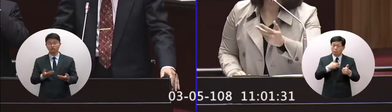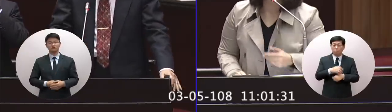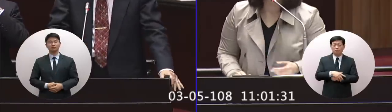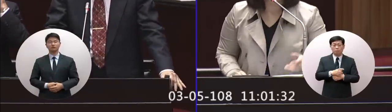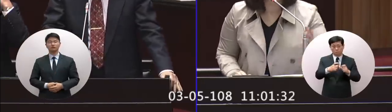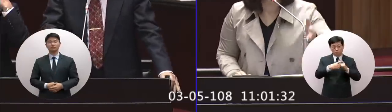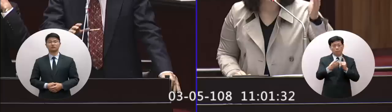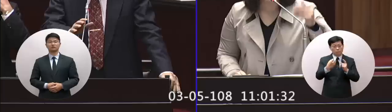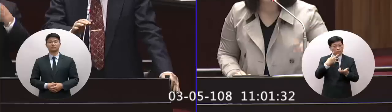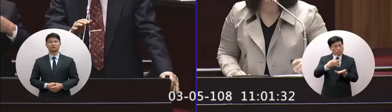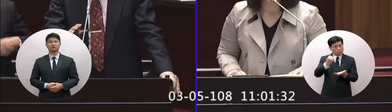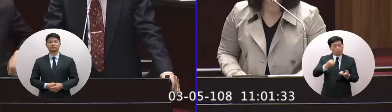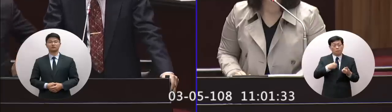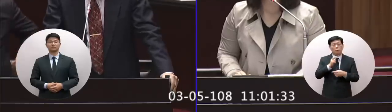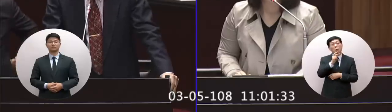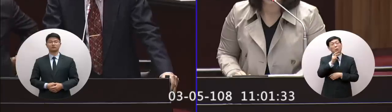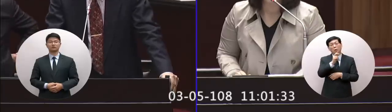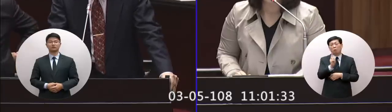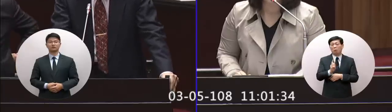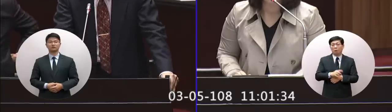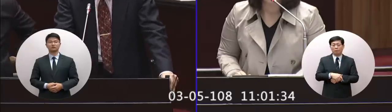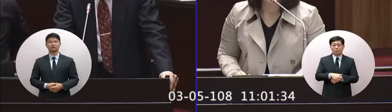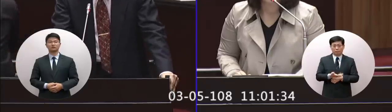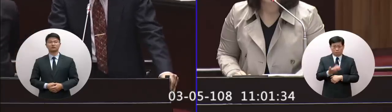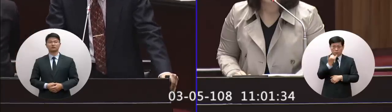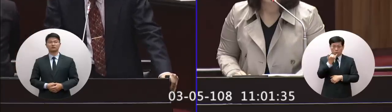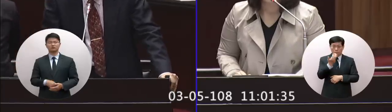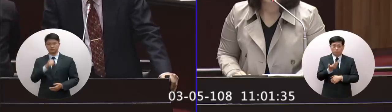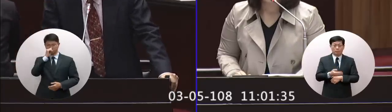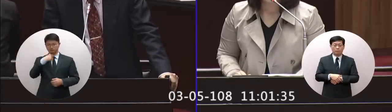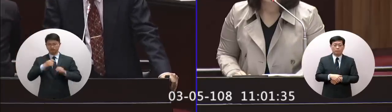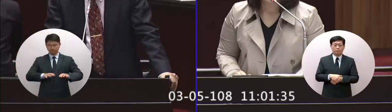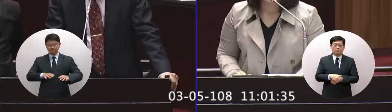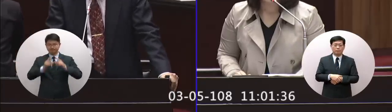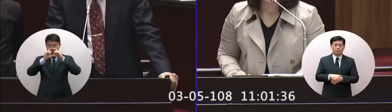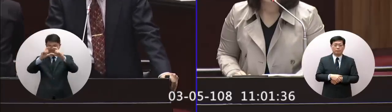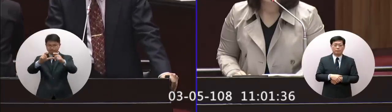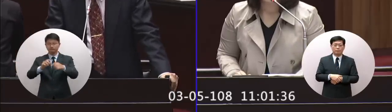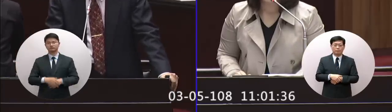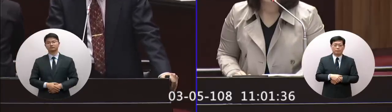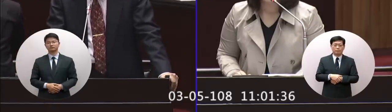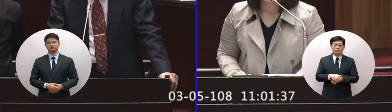啊，我要你回答那么多次，你都一直看上面，那请问你可以回答吗？ 好，我现在回答你吧。